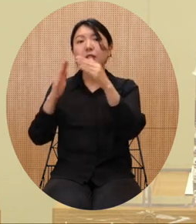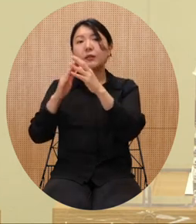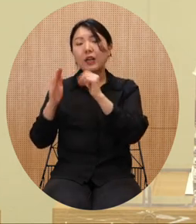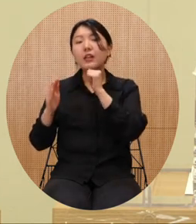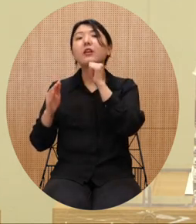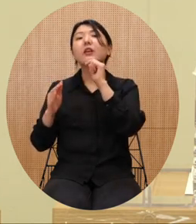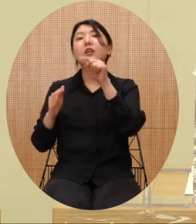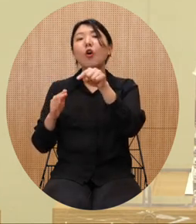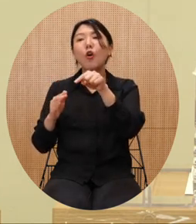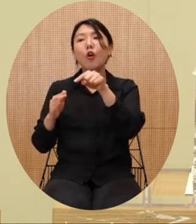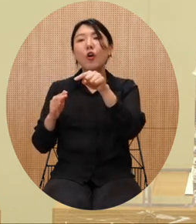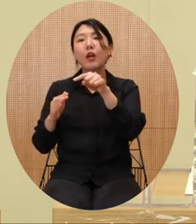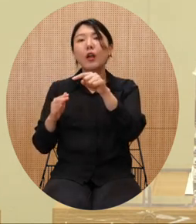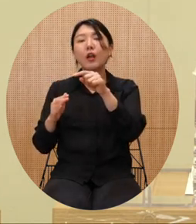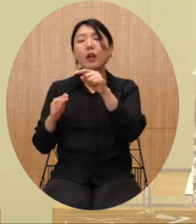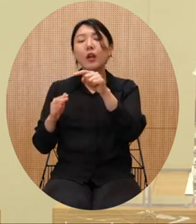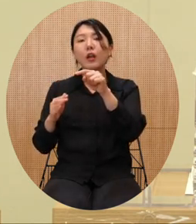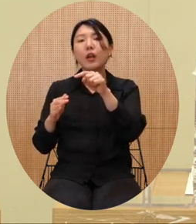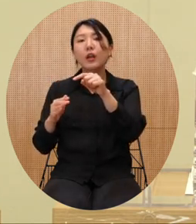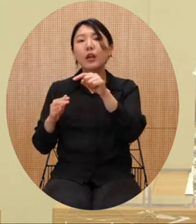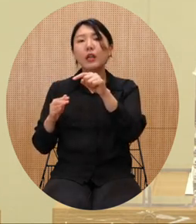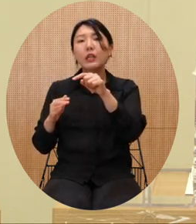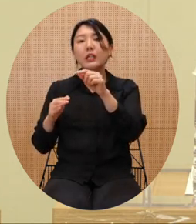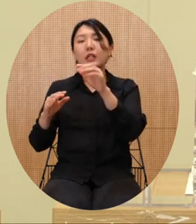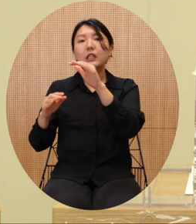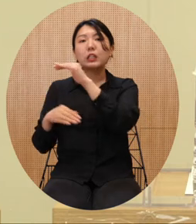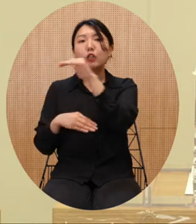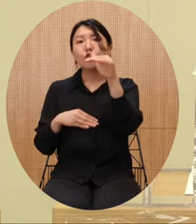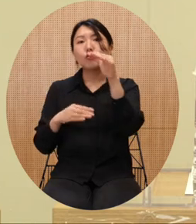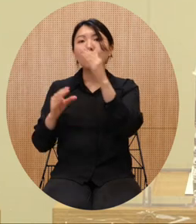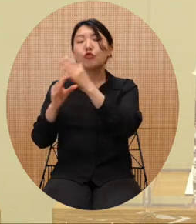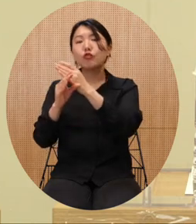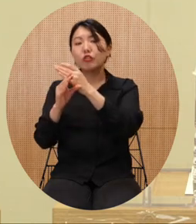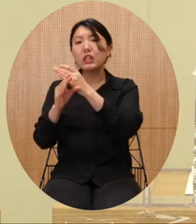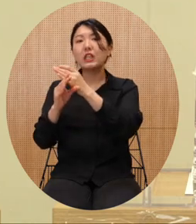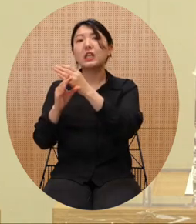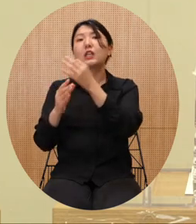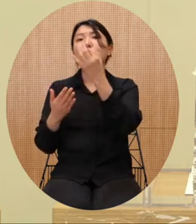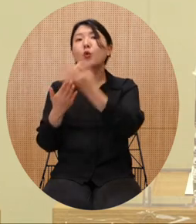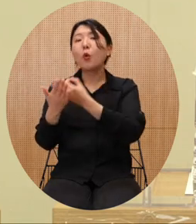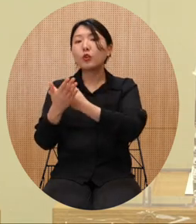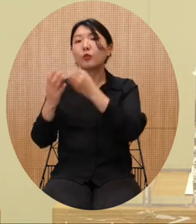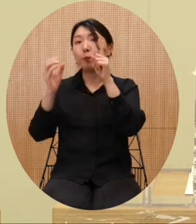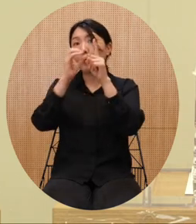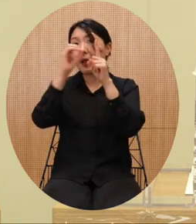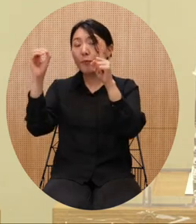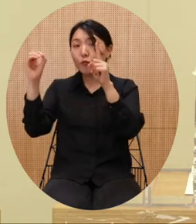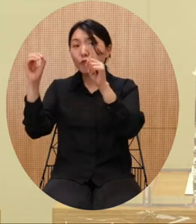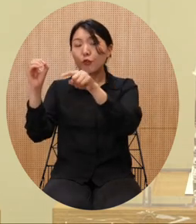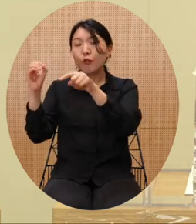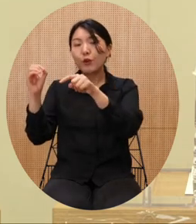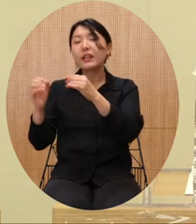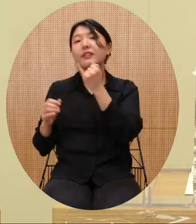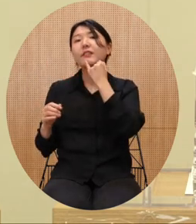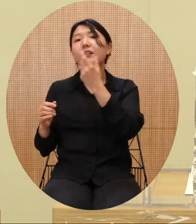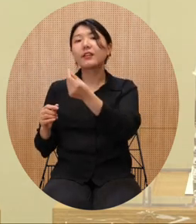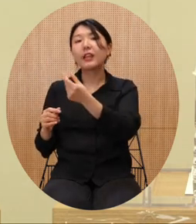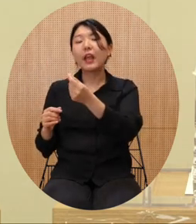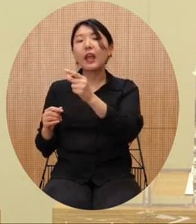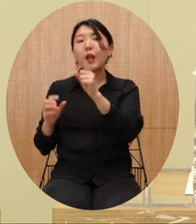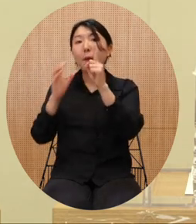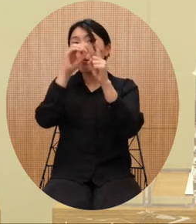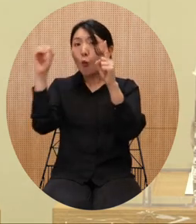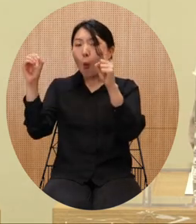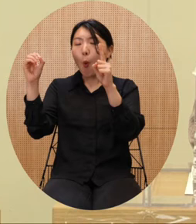주거빈곤 여부를 기준으로 하기 위해서는 기준 중에 소득 100%가 적당하지 않겠는가 싶습니다. 이 100%는 굉장히 많은